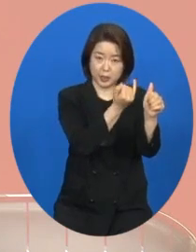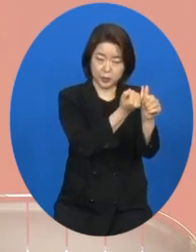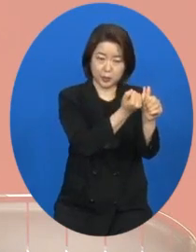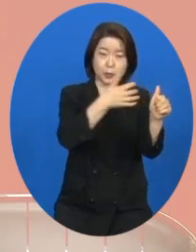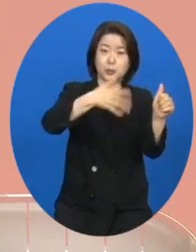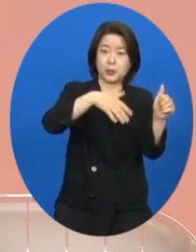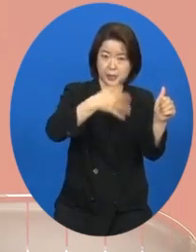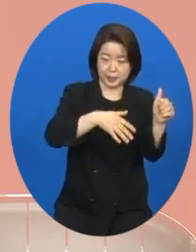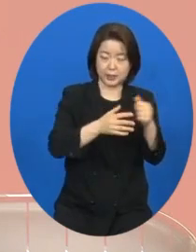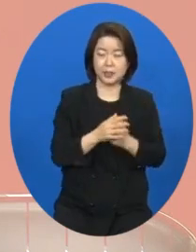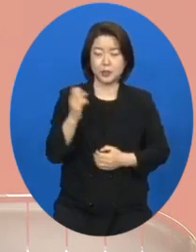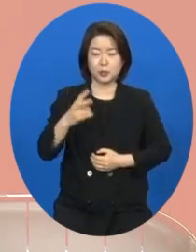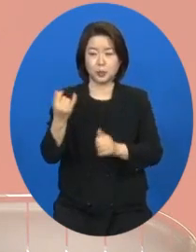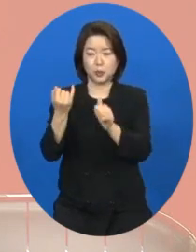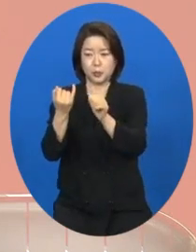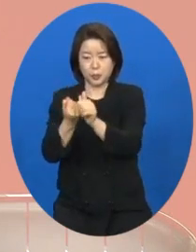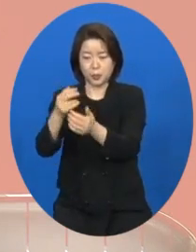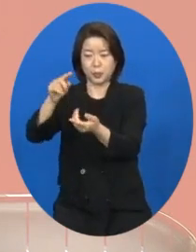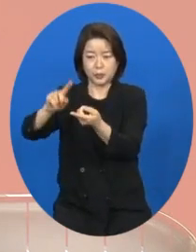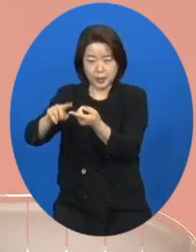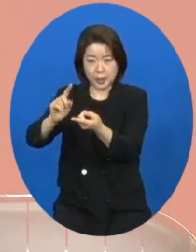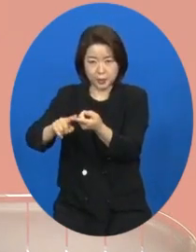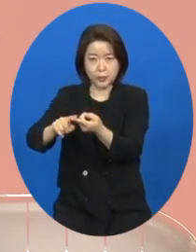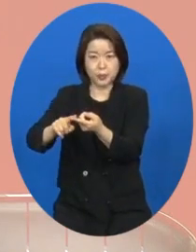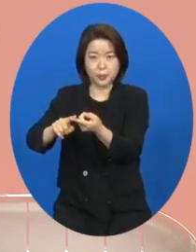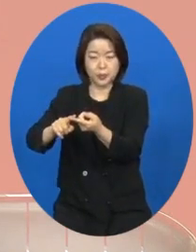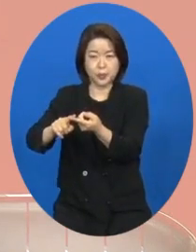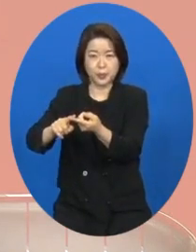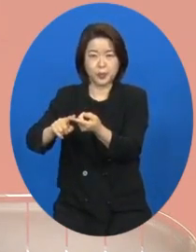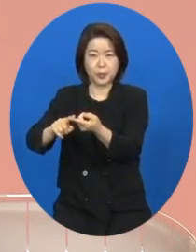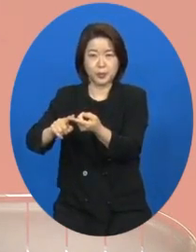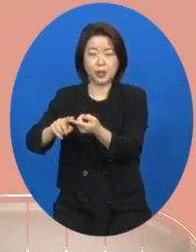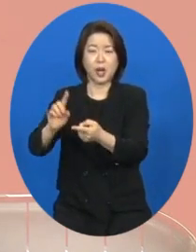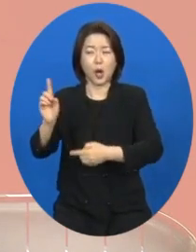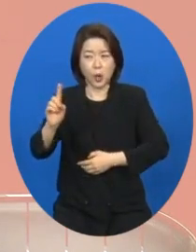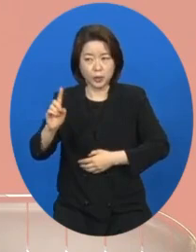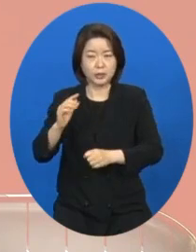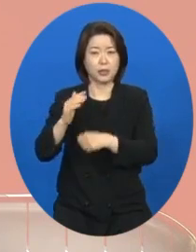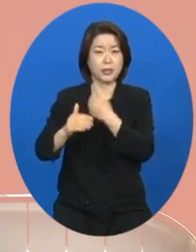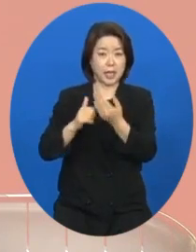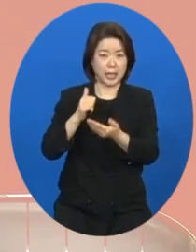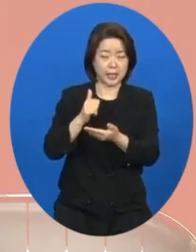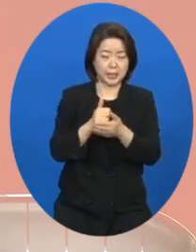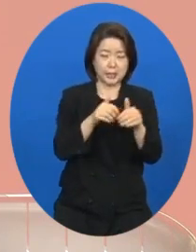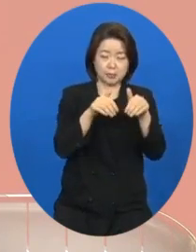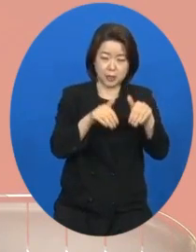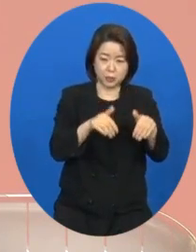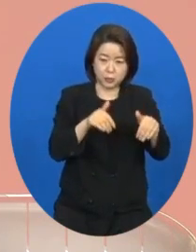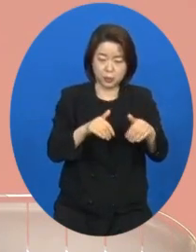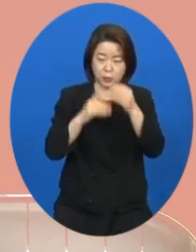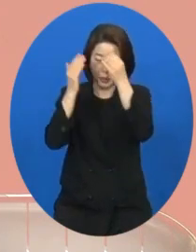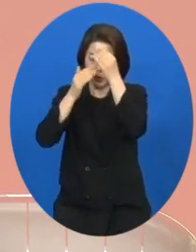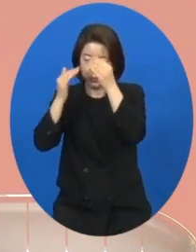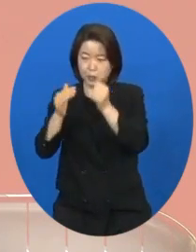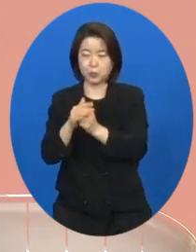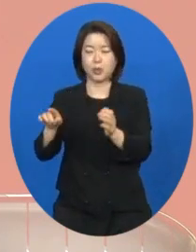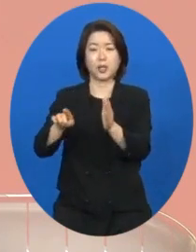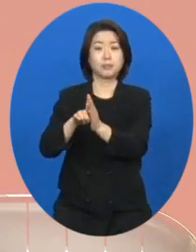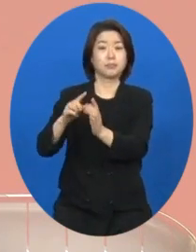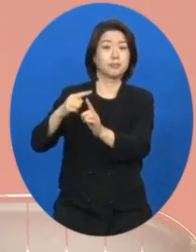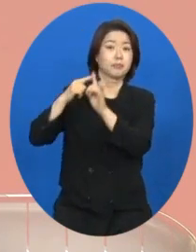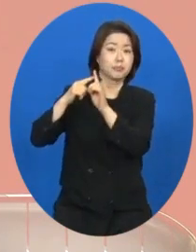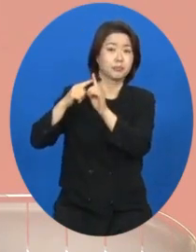결혼하지 않거나 또는 결혼한 상태에 있는 어떤 하나님의 종과 성도가 순교하기도